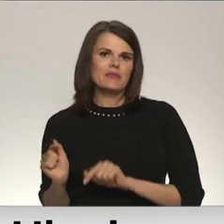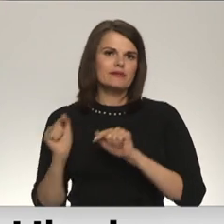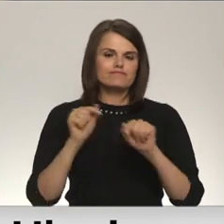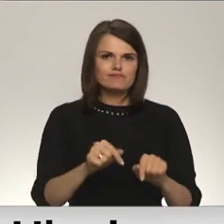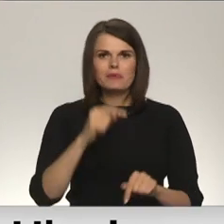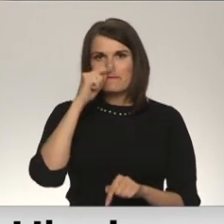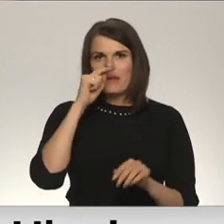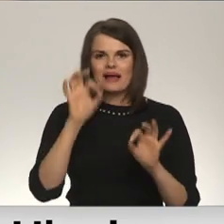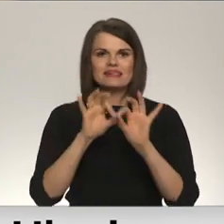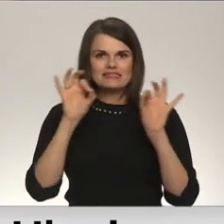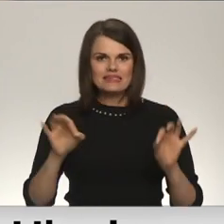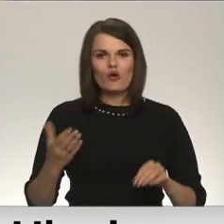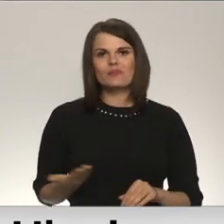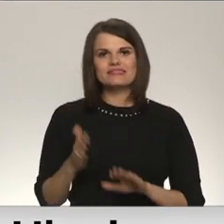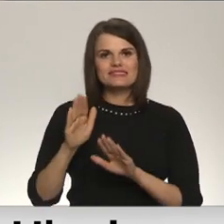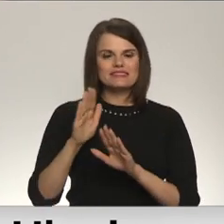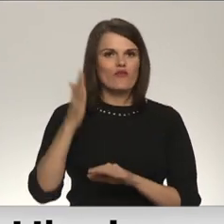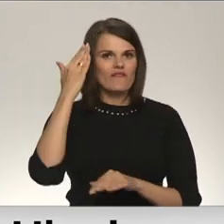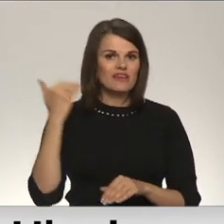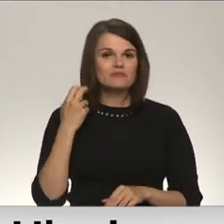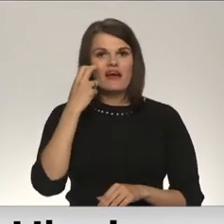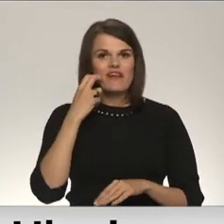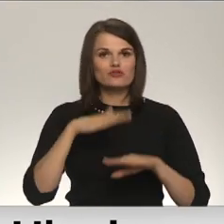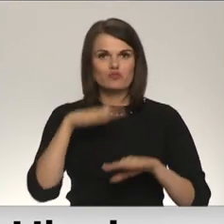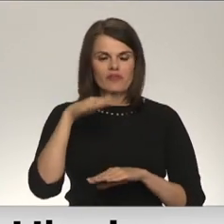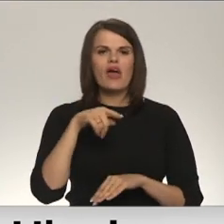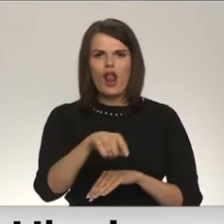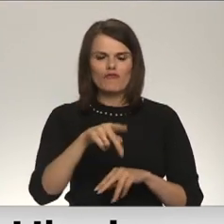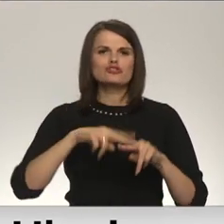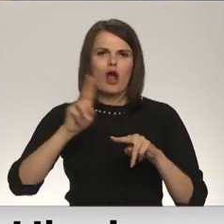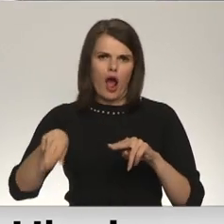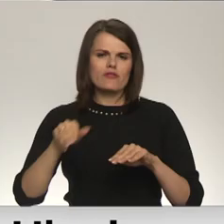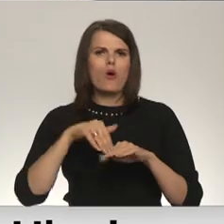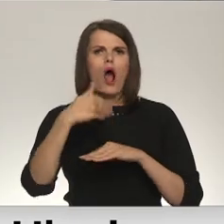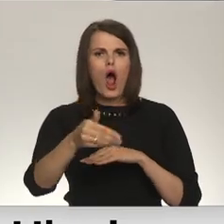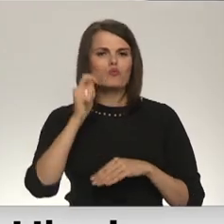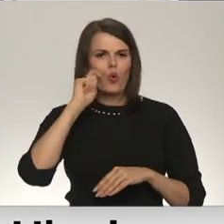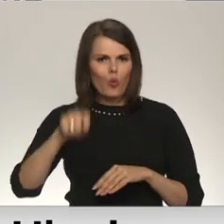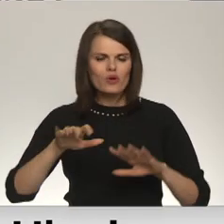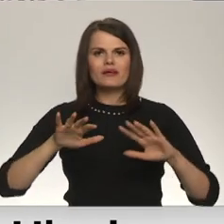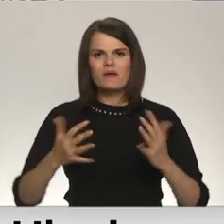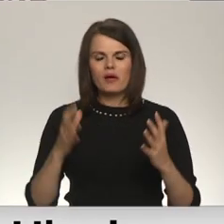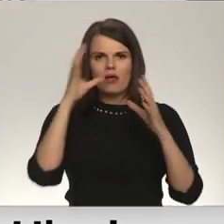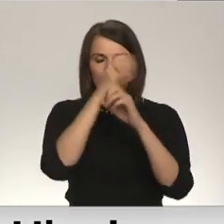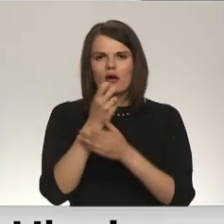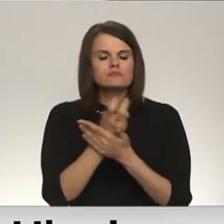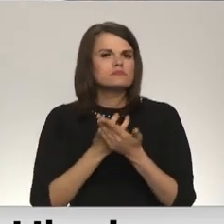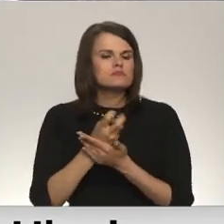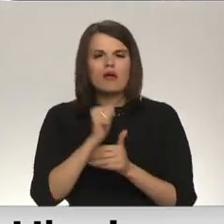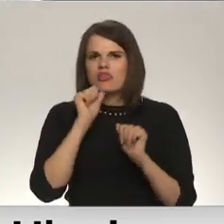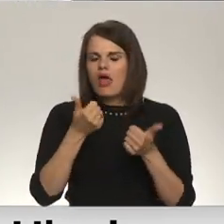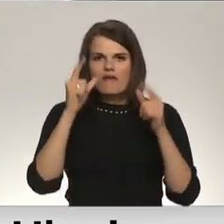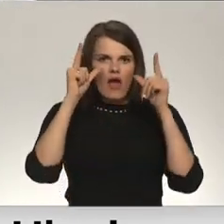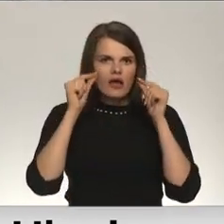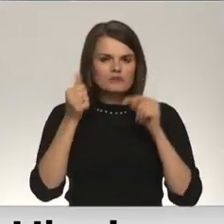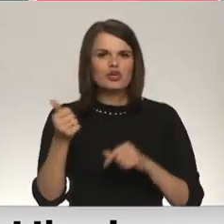marta sākumā un dzīvoja Ventspilī. Lai arī vecuma dēļ Igors drīkst atrasties ārpus Ukrainas, viņš neslēpj, naktīs nevarot aizmigt.